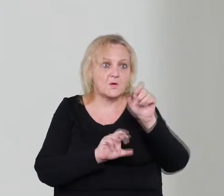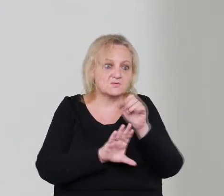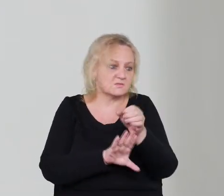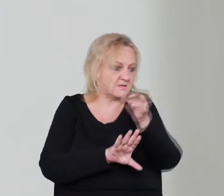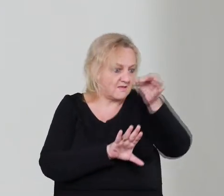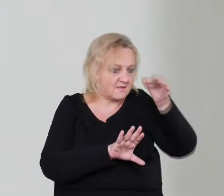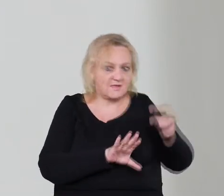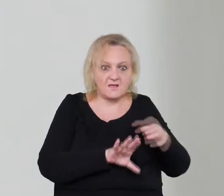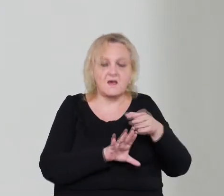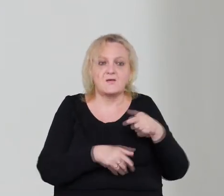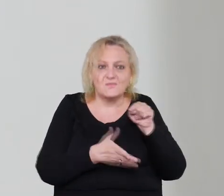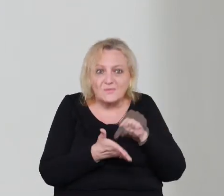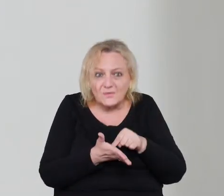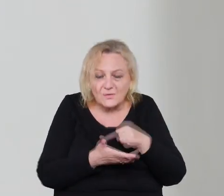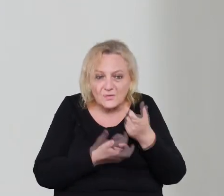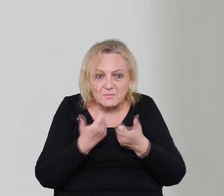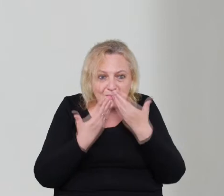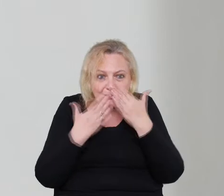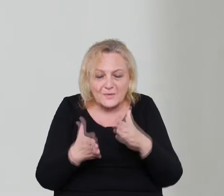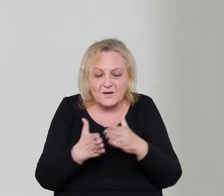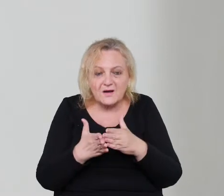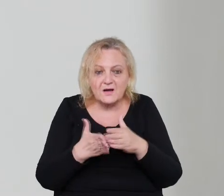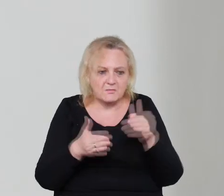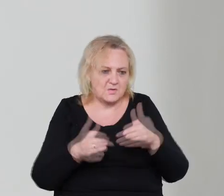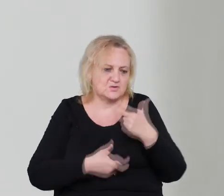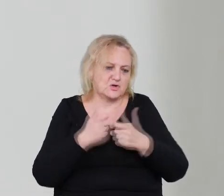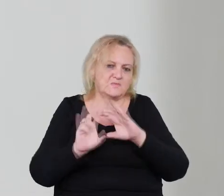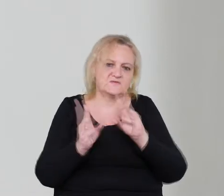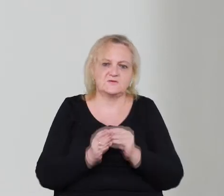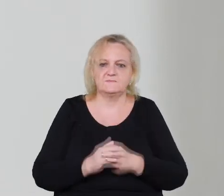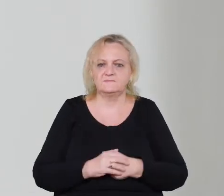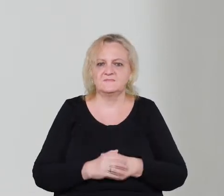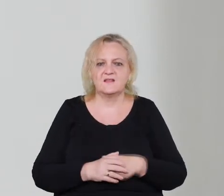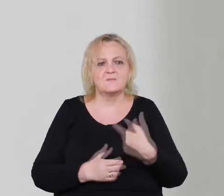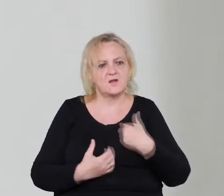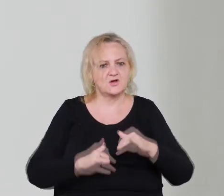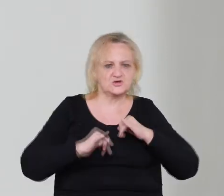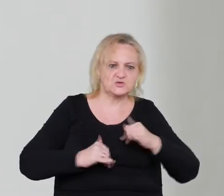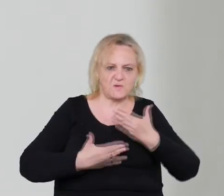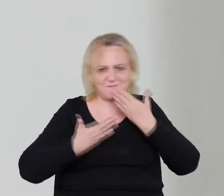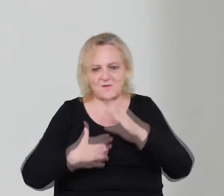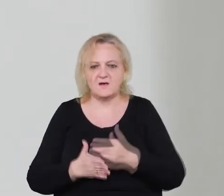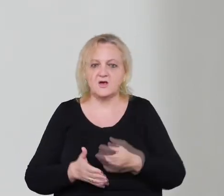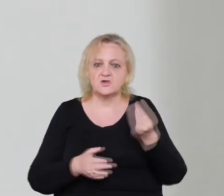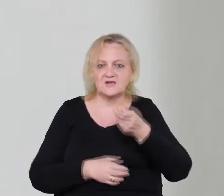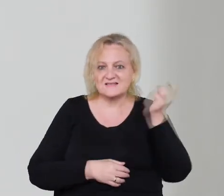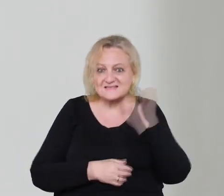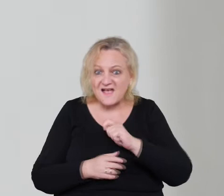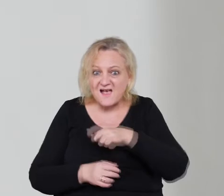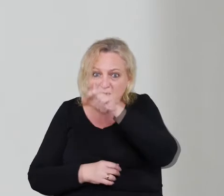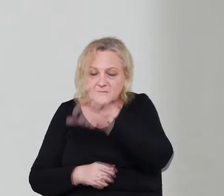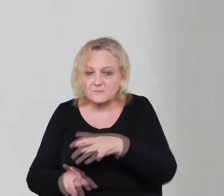No to to jest pokazanie to była te pokazanie że możemy zrobić wszystko próba siły do tego jeszcze mnóstwo